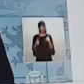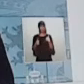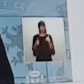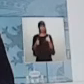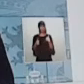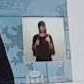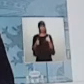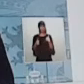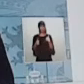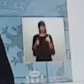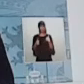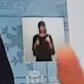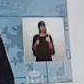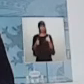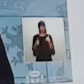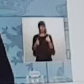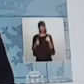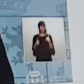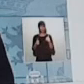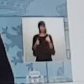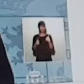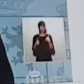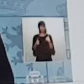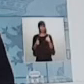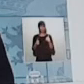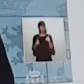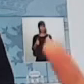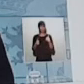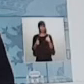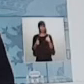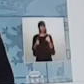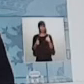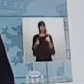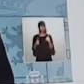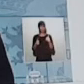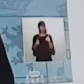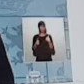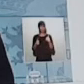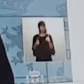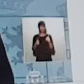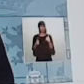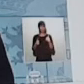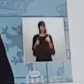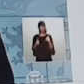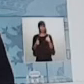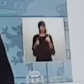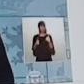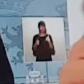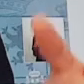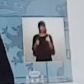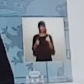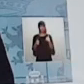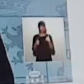فيه، جوج ديال المناطق اللي في إسبانيا ولا ثلاثة ديال المناطق ديال إسبانيا اللي عندهم واحد الصلاحية اللي ما